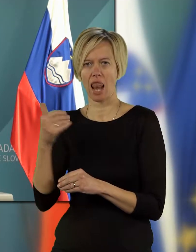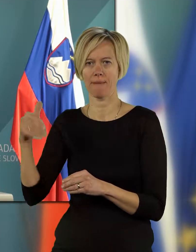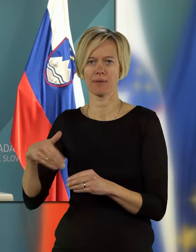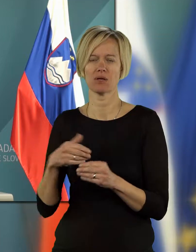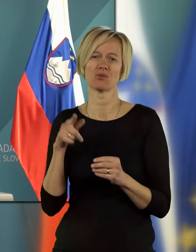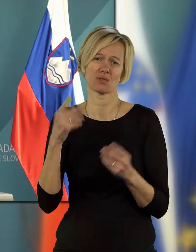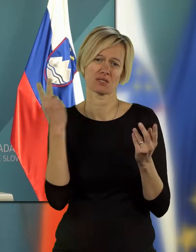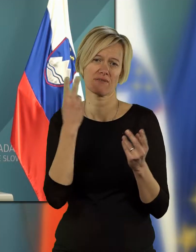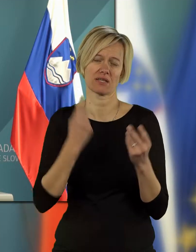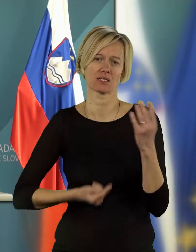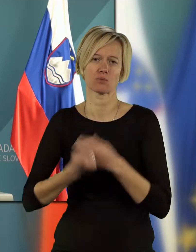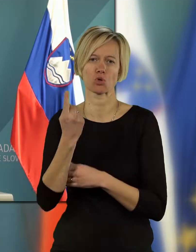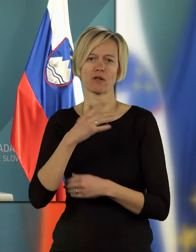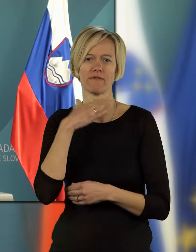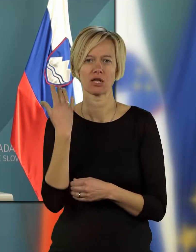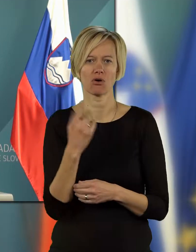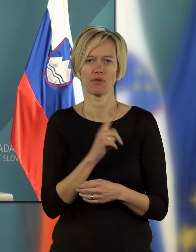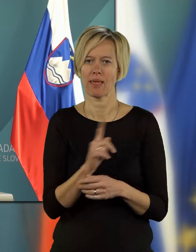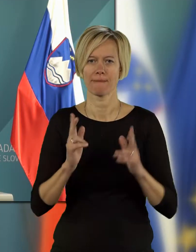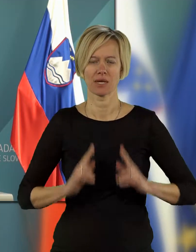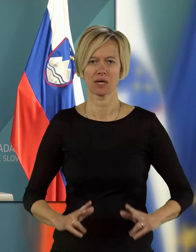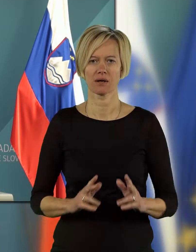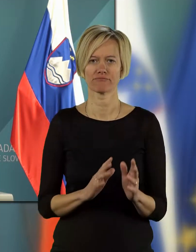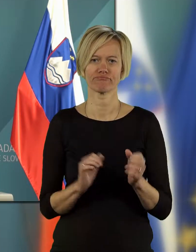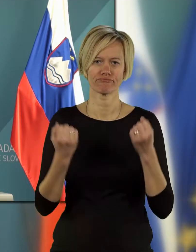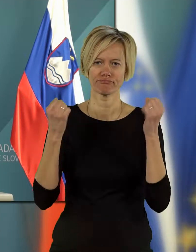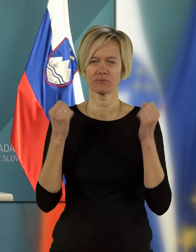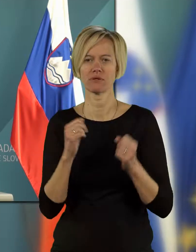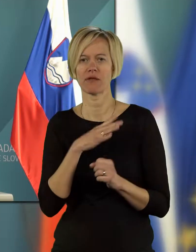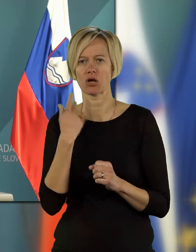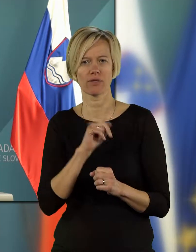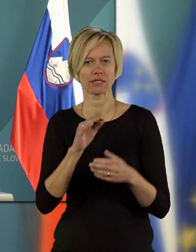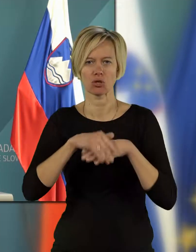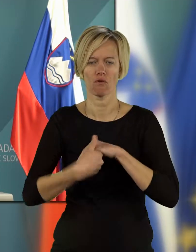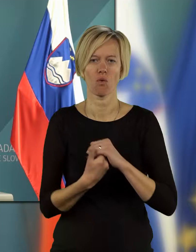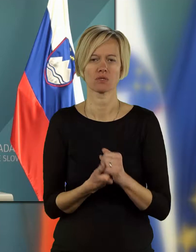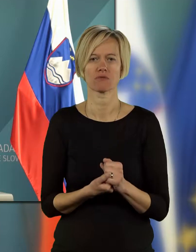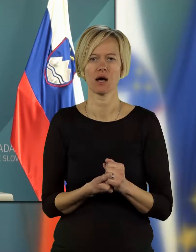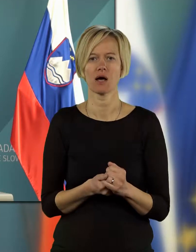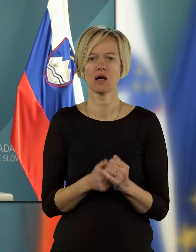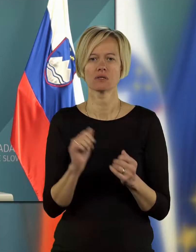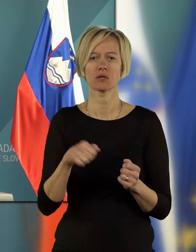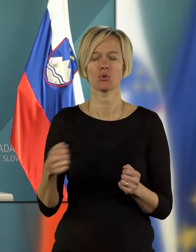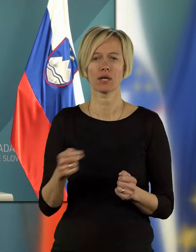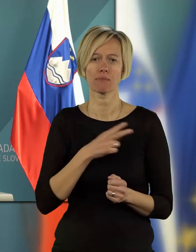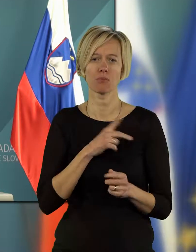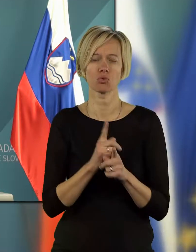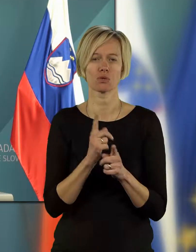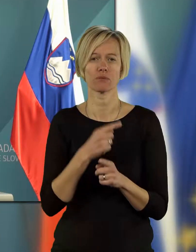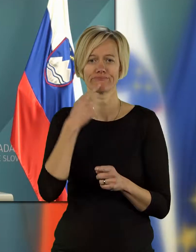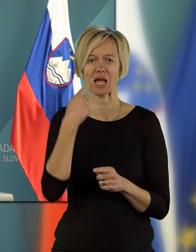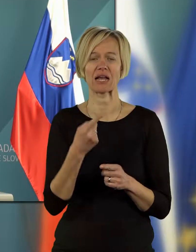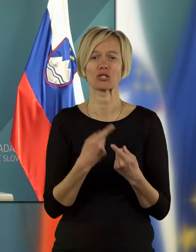Jeruzalem. To je seveda sprožilo veliko nemira, veliko nezadovoljstva, ker imamo